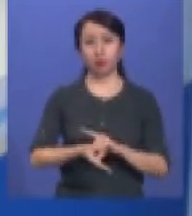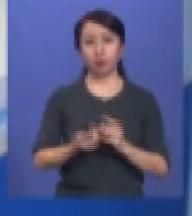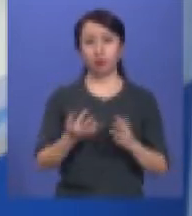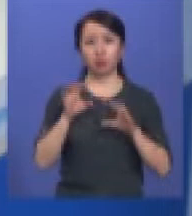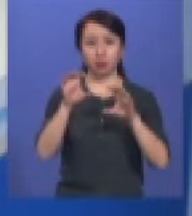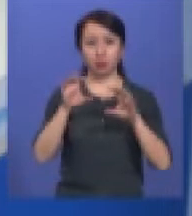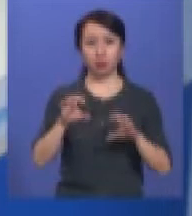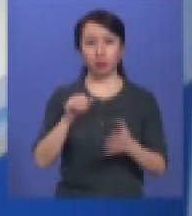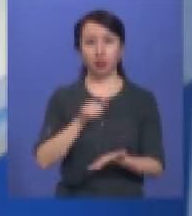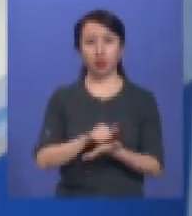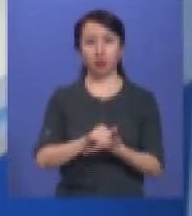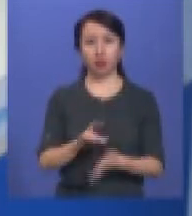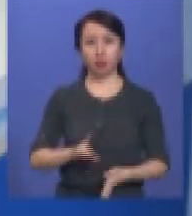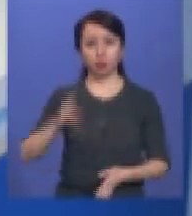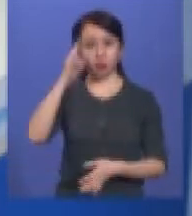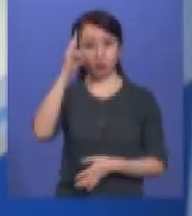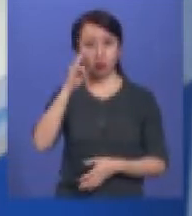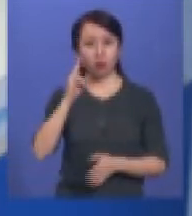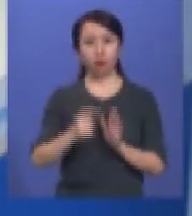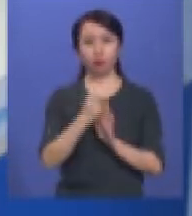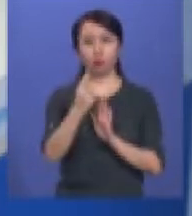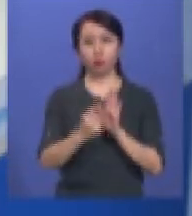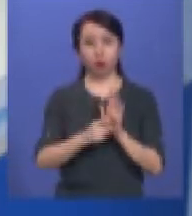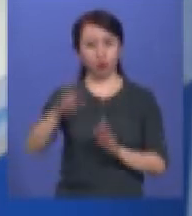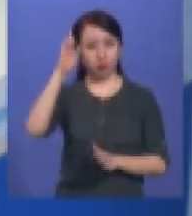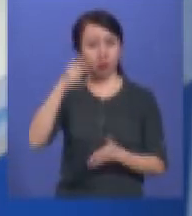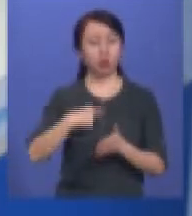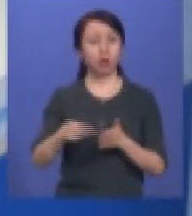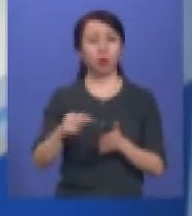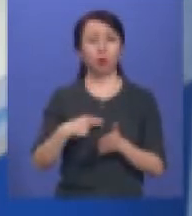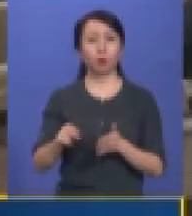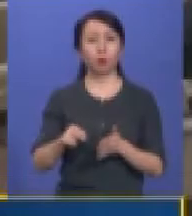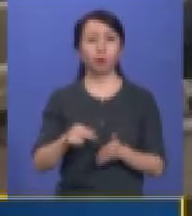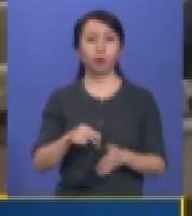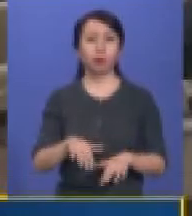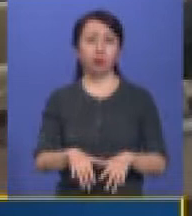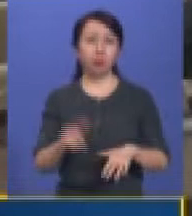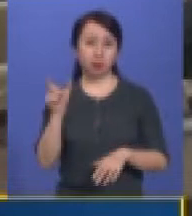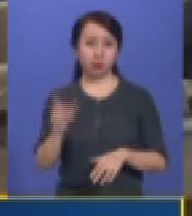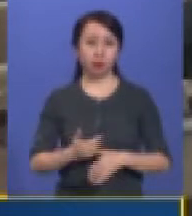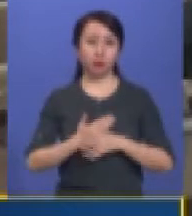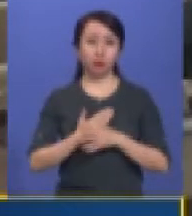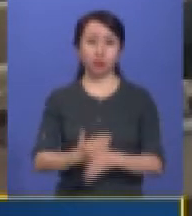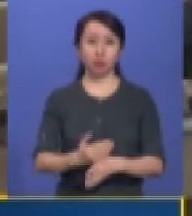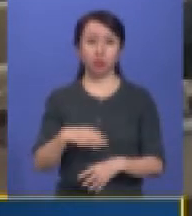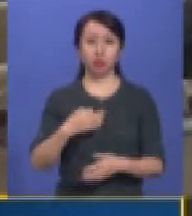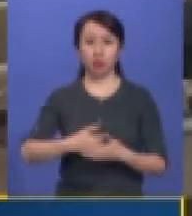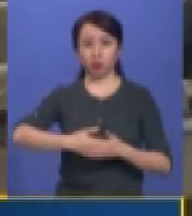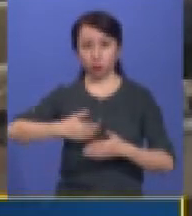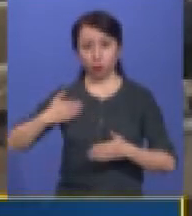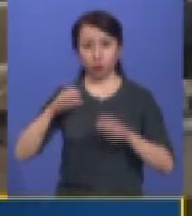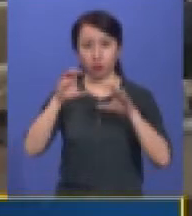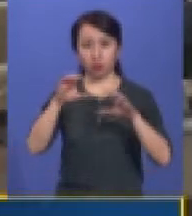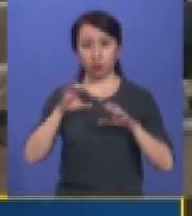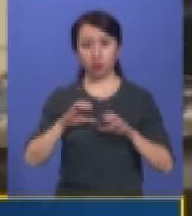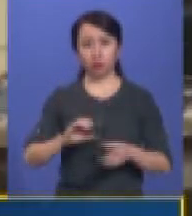дополнений в некоторые законодательные акты Республики Казахстан по вопросам государственных закупок. Сенаторы поддержали обозначенные ранее в законопроекте новеллы